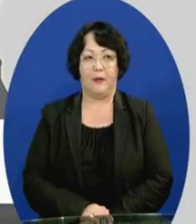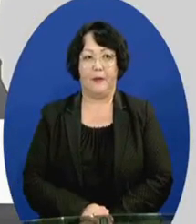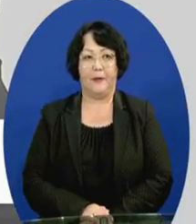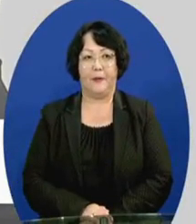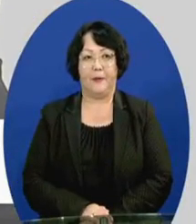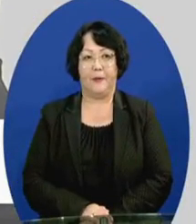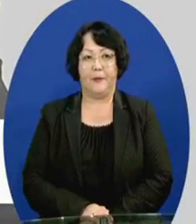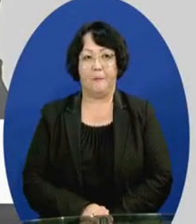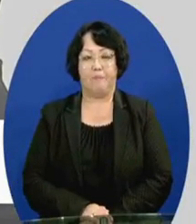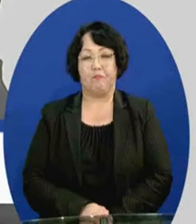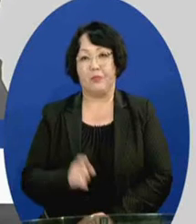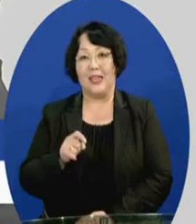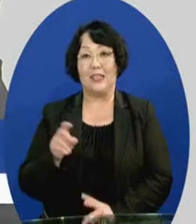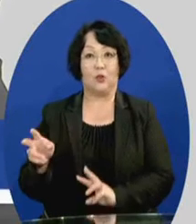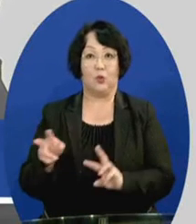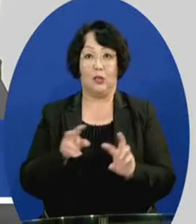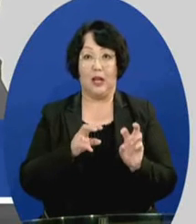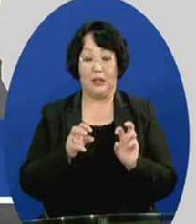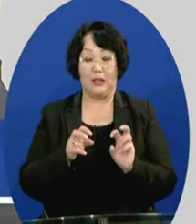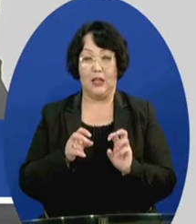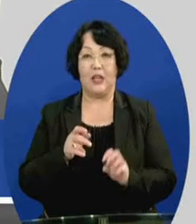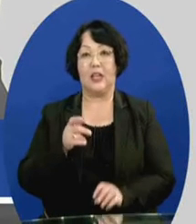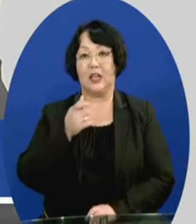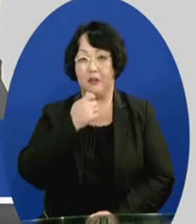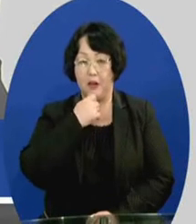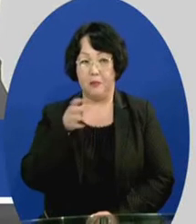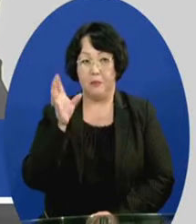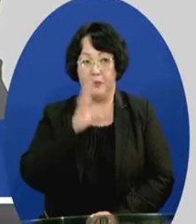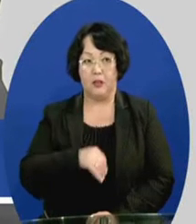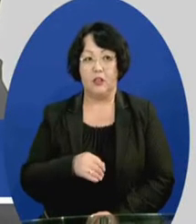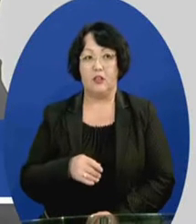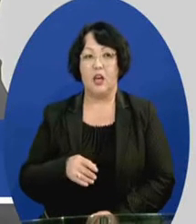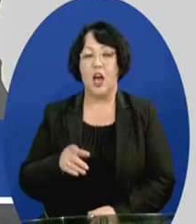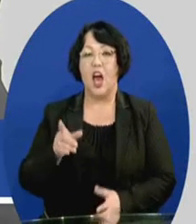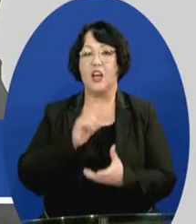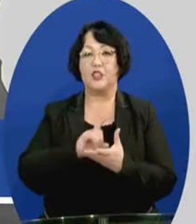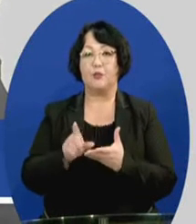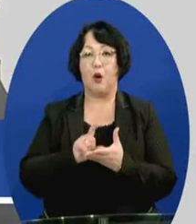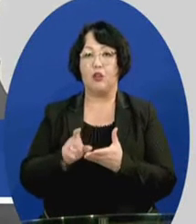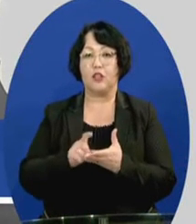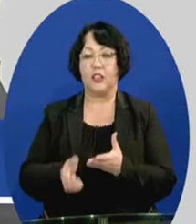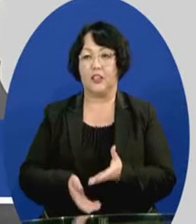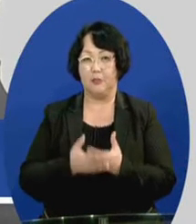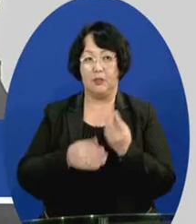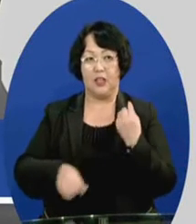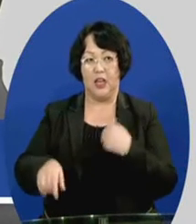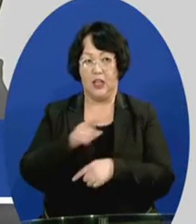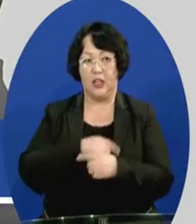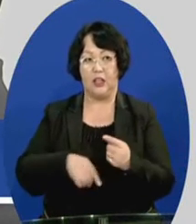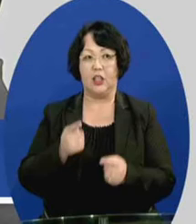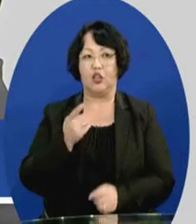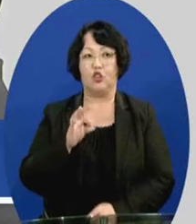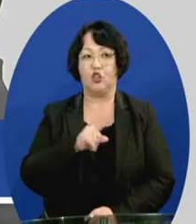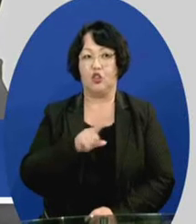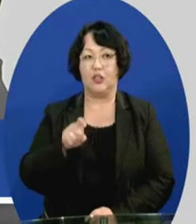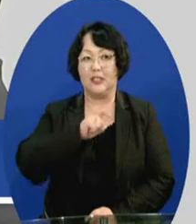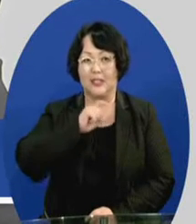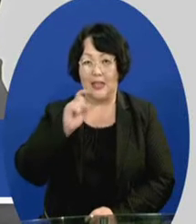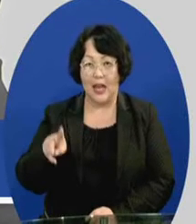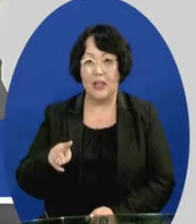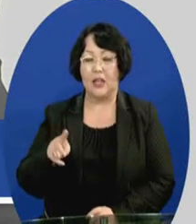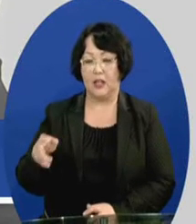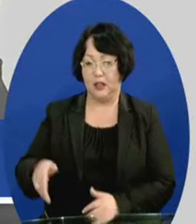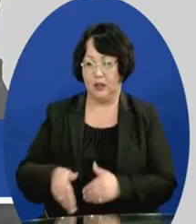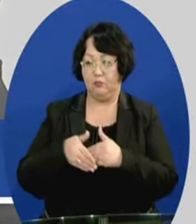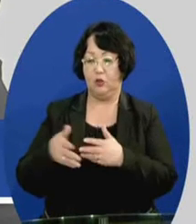Трансдус хийсэн одоо судалгаан дээр бол хэрв биднэрт нэг хөнгөлтэй экспортыг дэмжсэн эргэлтийн хөрөнгийн нэг хөнгөлтэй зээл олгочих юм